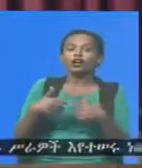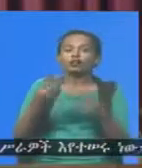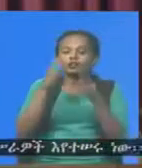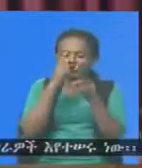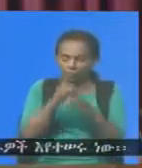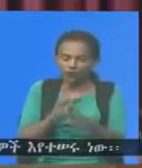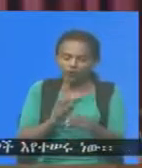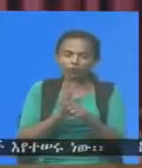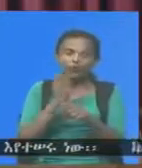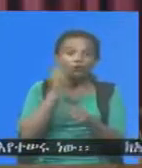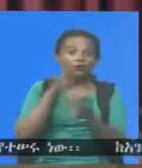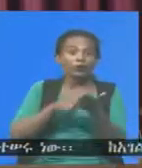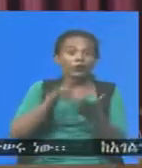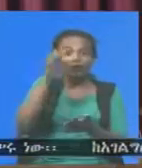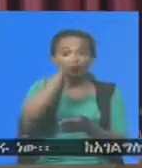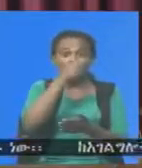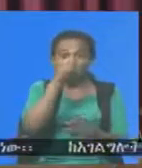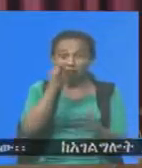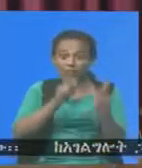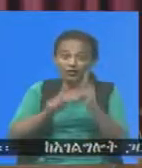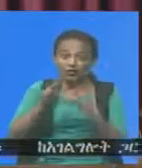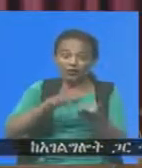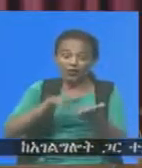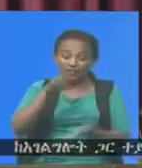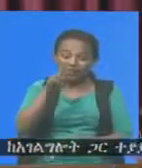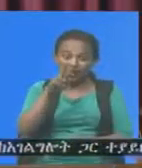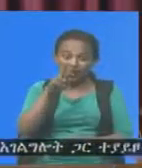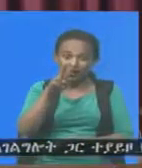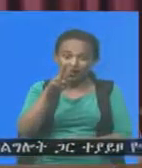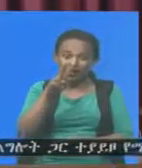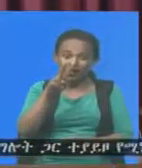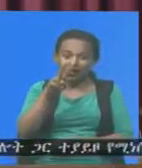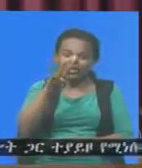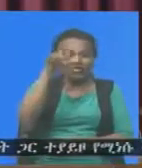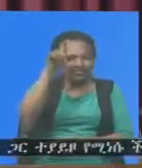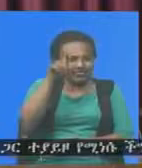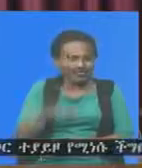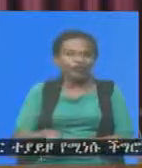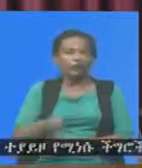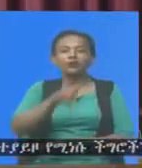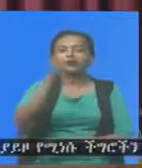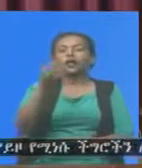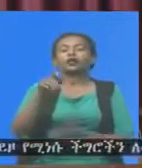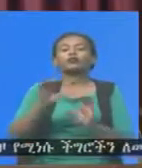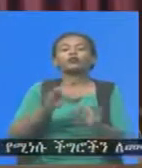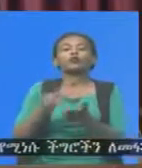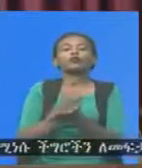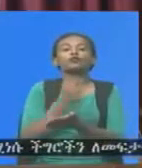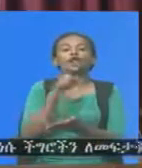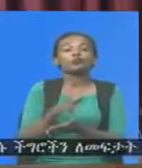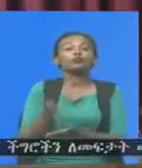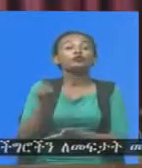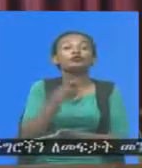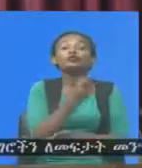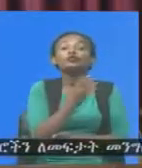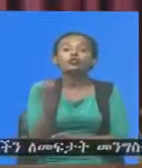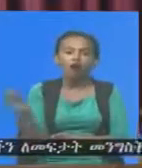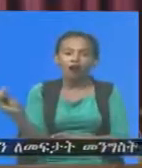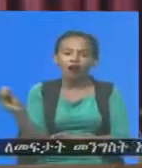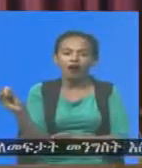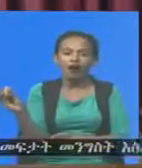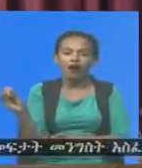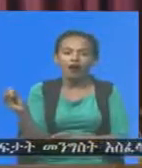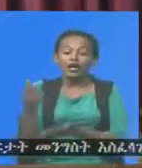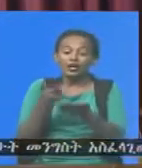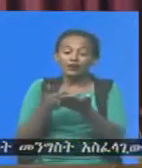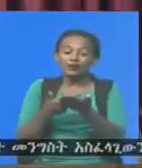ቢያነሳ የኢትዮጵያ ሕዝብ ቢያነሳ ተገቢ ጥያቄ ተደርጎ መወሰድ አለበት። ይሁንና